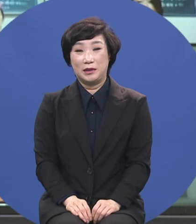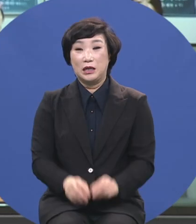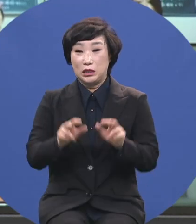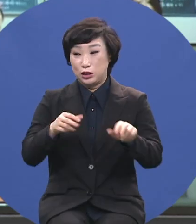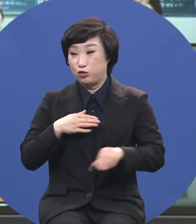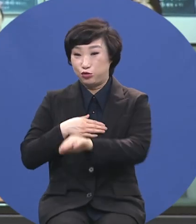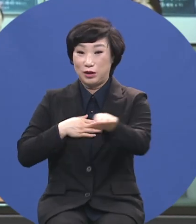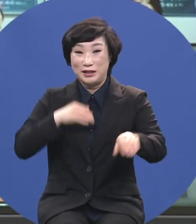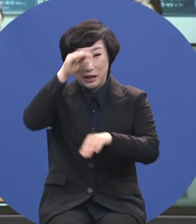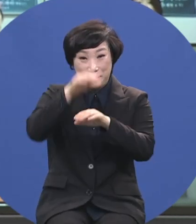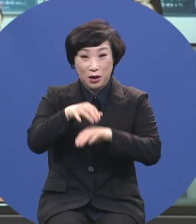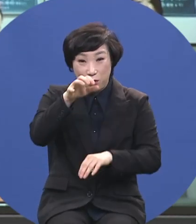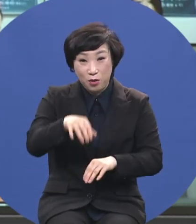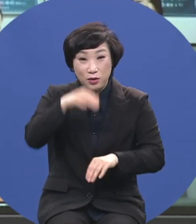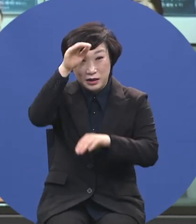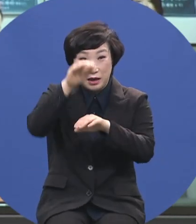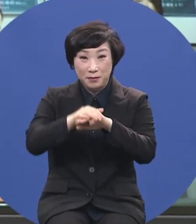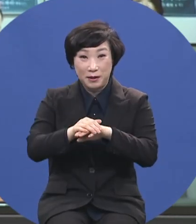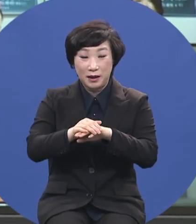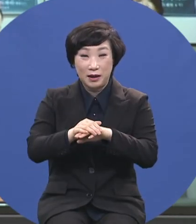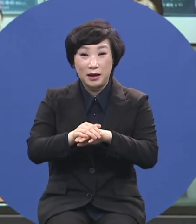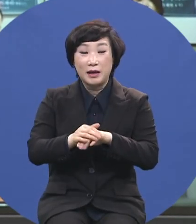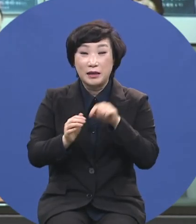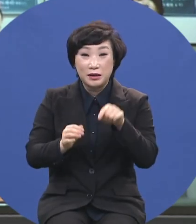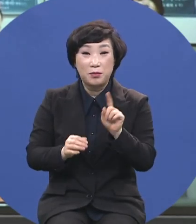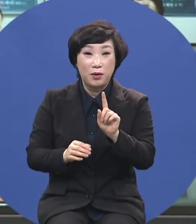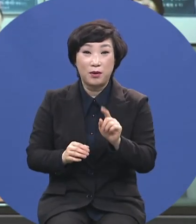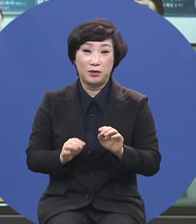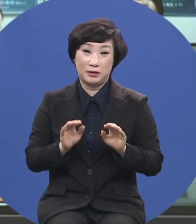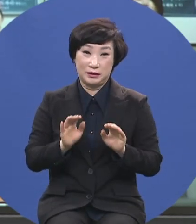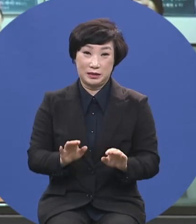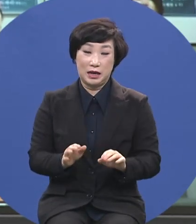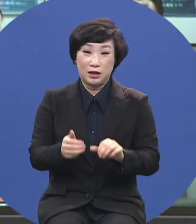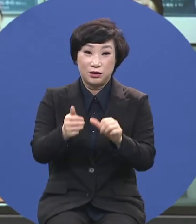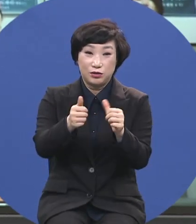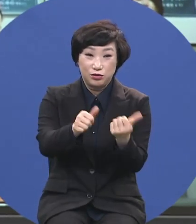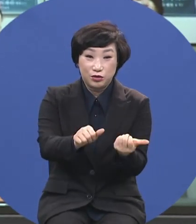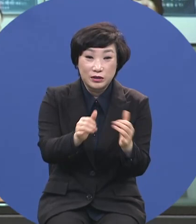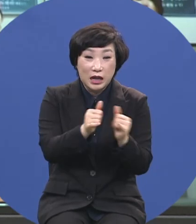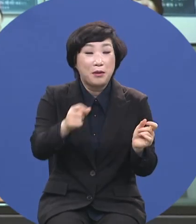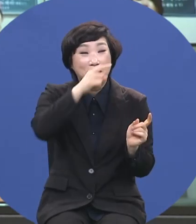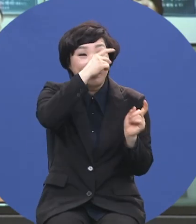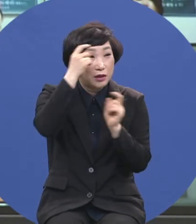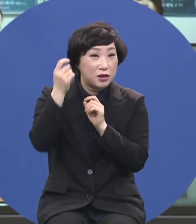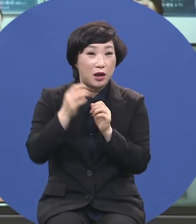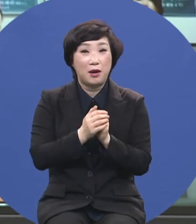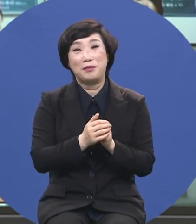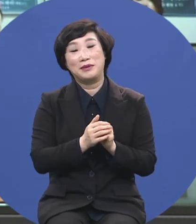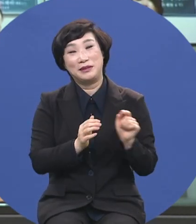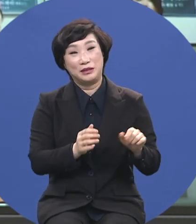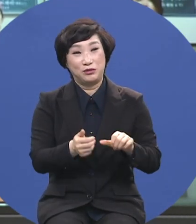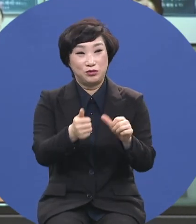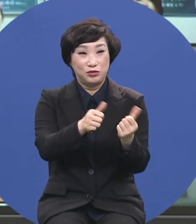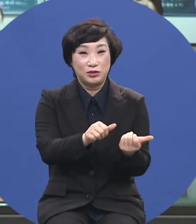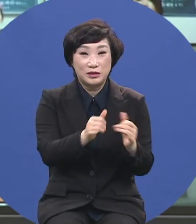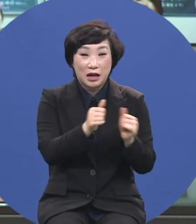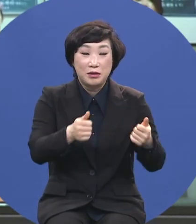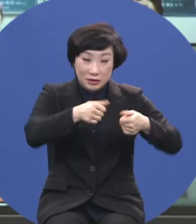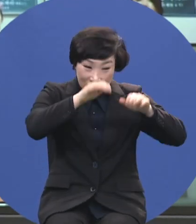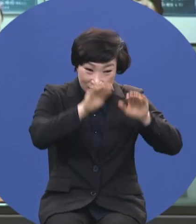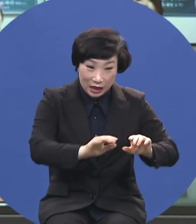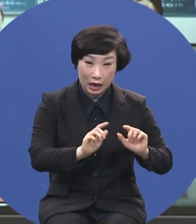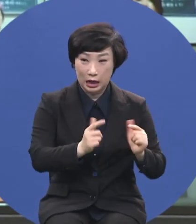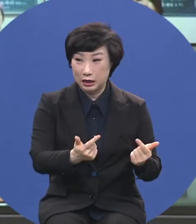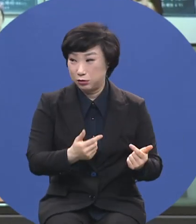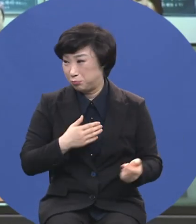지금 우리가 예배당에서 예배하는 예배는 죽은 자를 기리는 죽은 자의 제사가